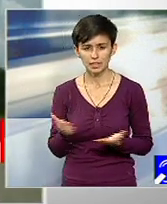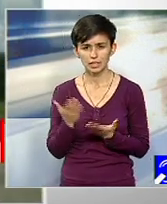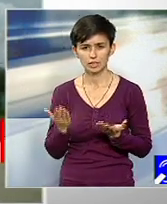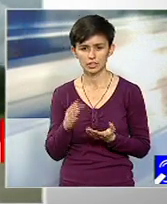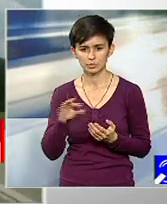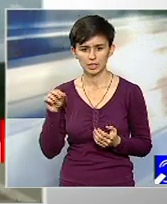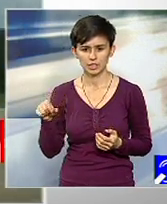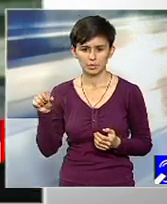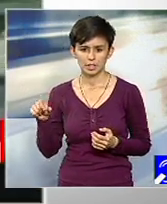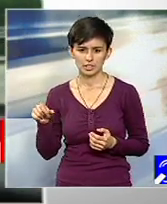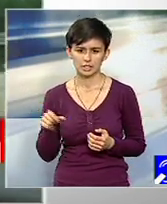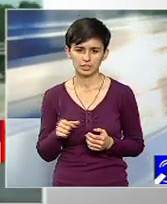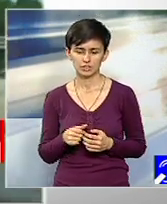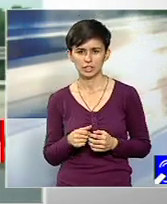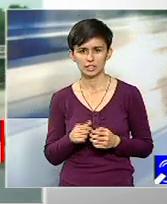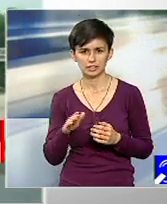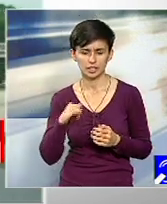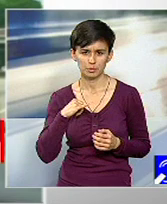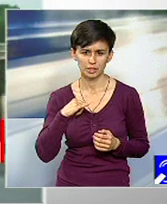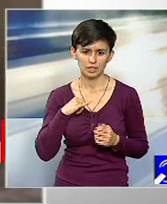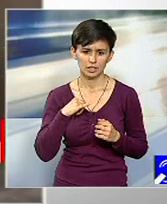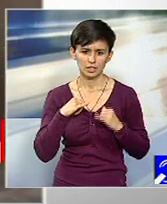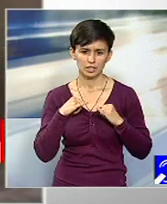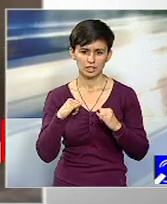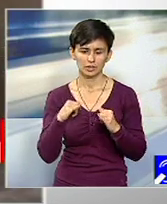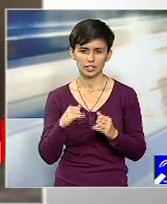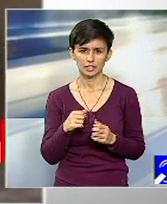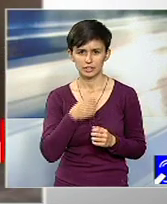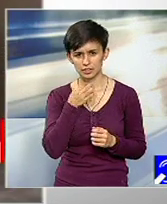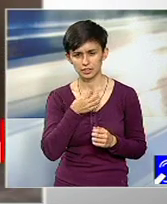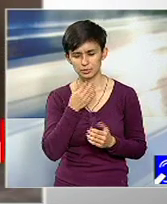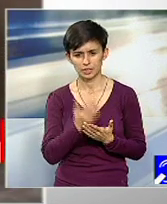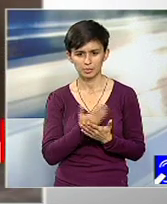alții să iasă în față, să aibă curajul să își spună povestea.